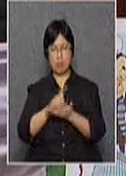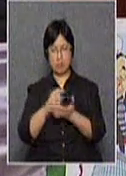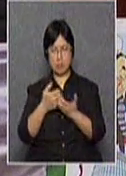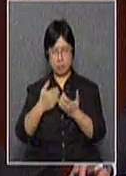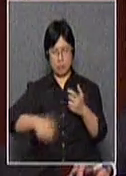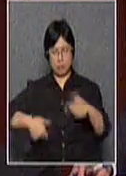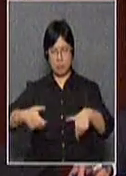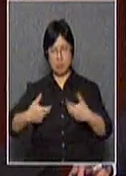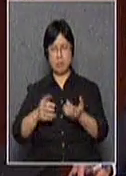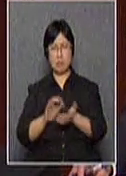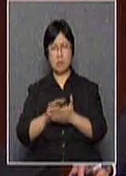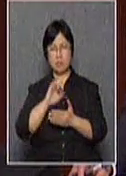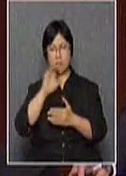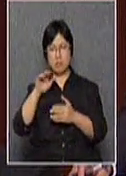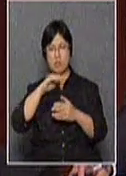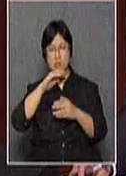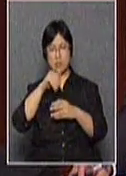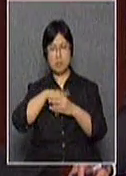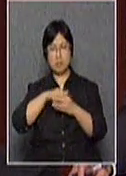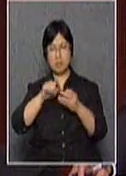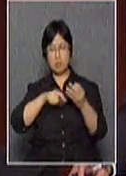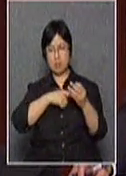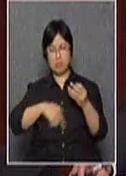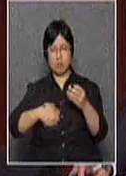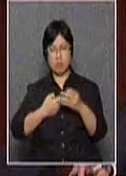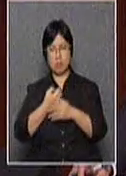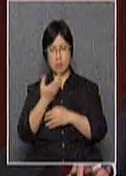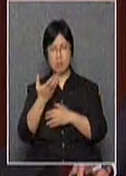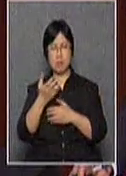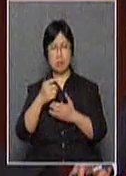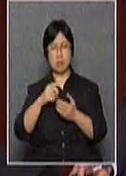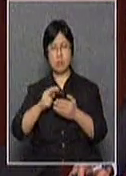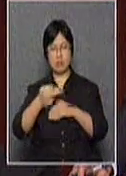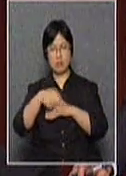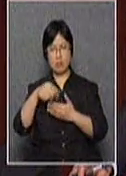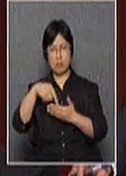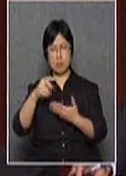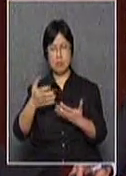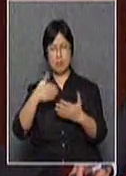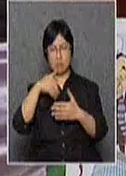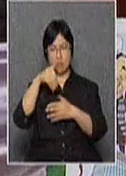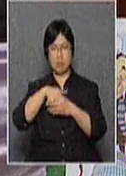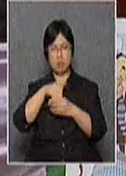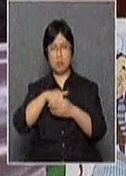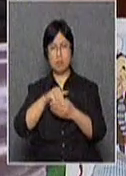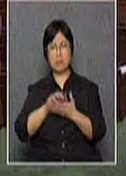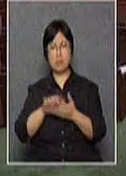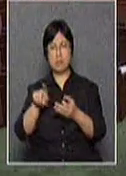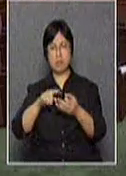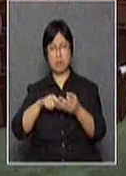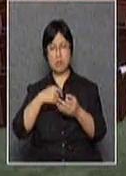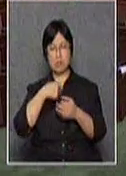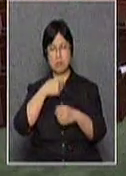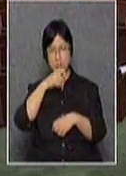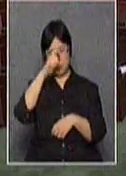支。 現在各位提出的待決議題是陳志全議員動議的修正案，予以通過。現在付諸表決。陳志全議員要求記